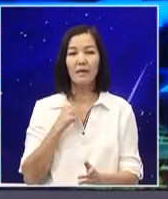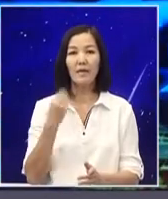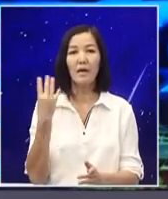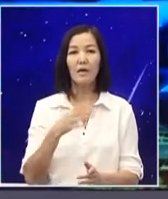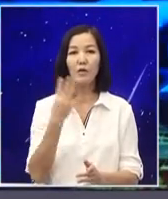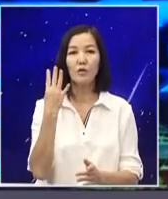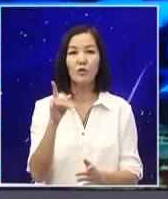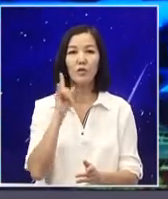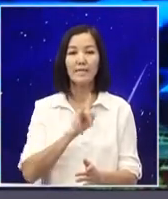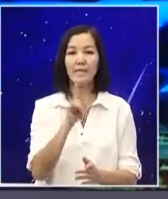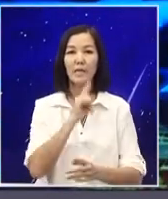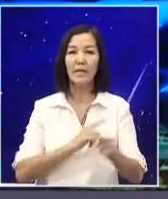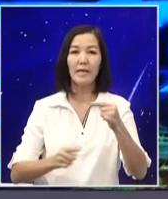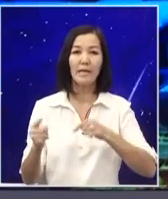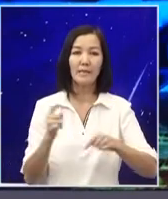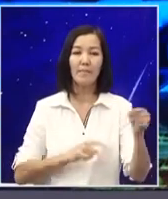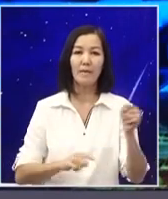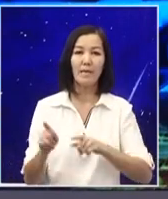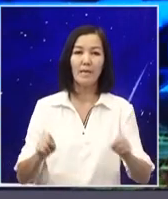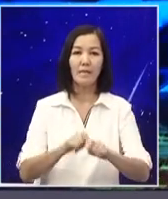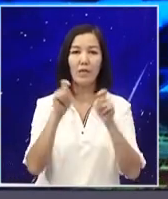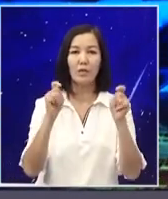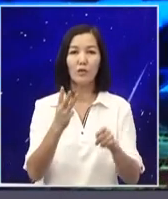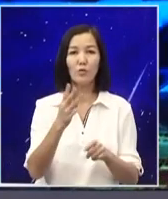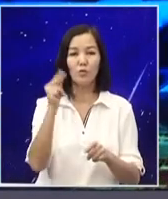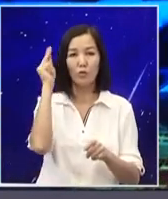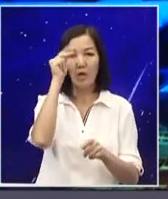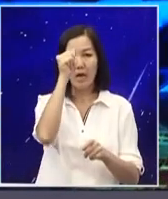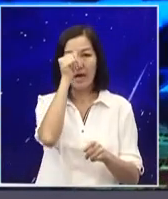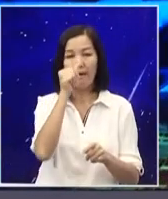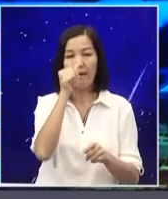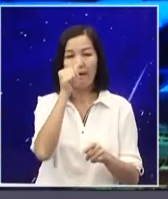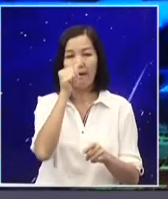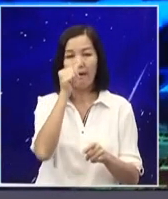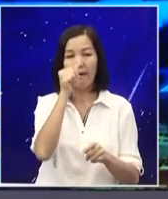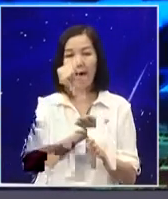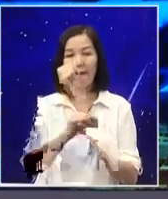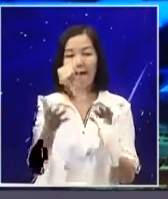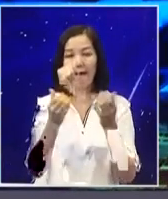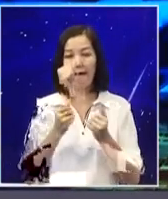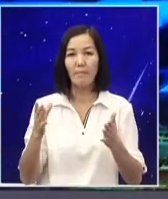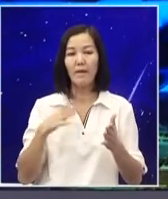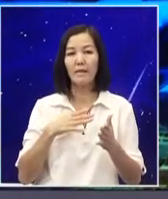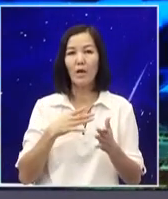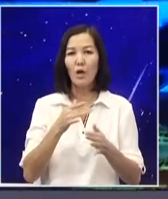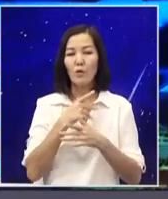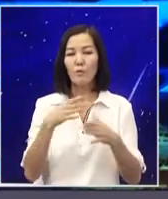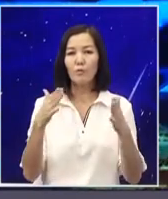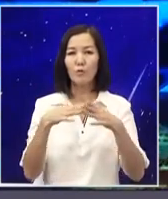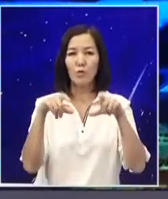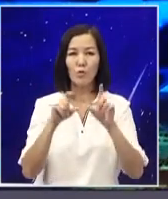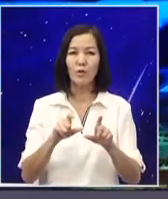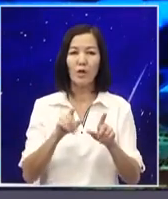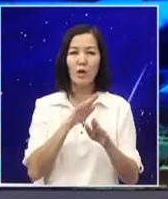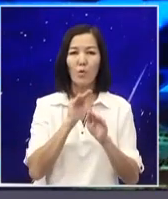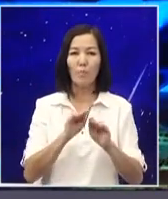43 келіншек кәсіпкерлікке бет бұрды. Олар 3 айлық кәсіптік курсты тәмамдап сертификатты. Дені үйде отырған көп